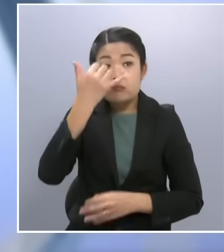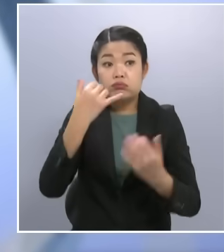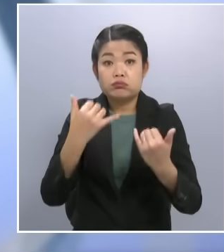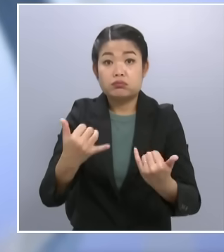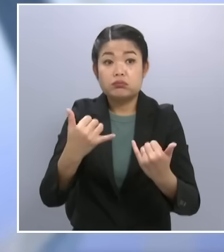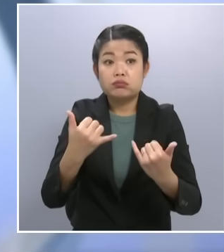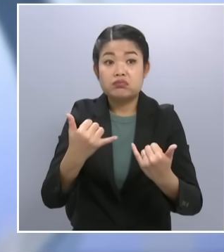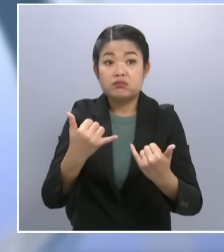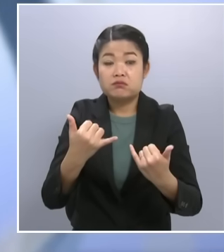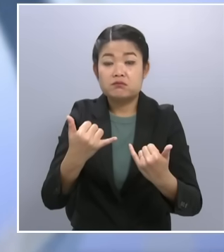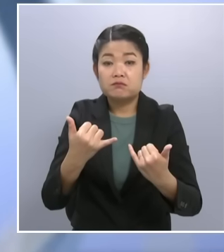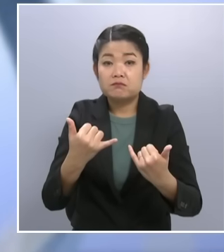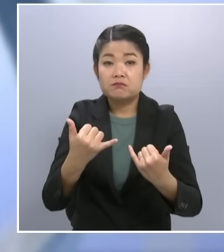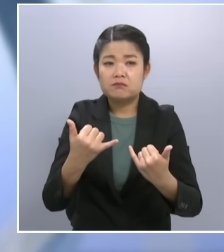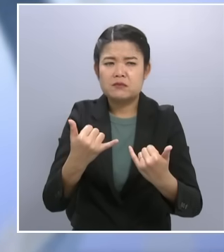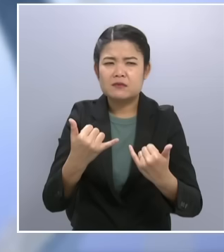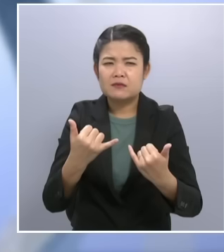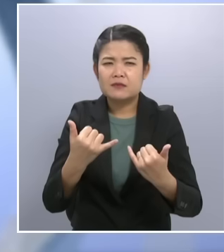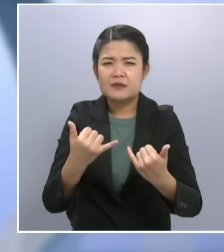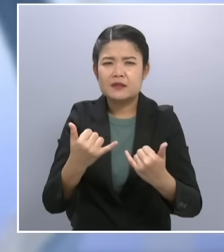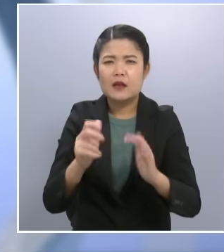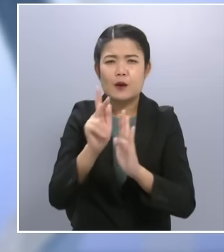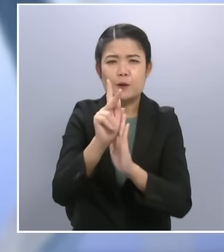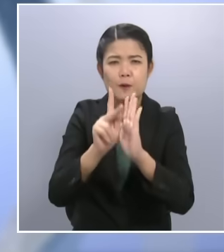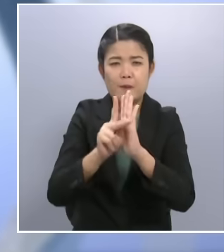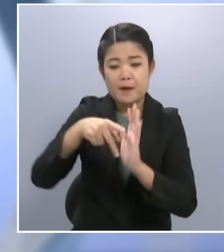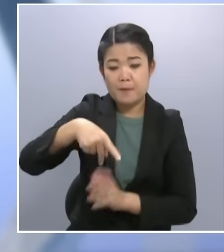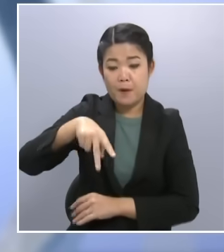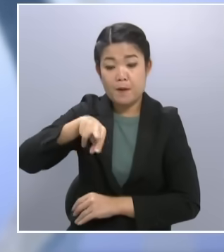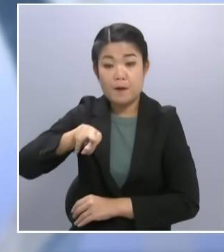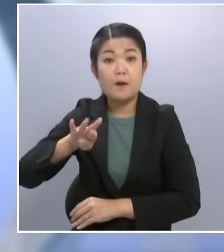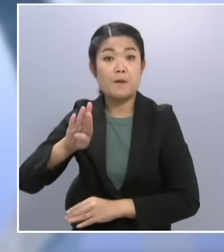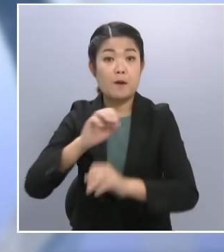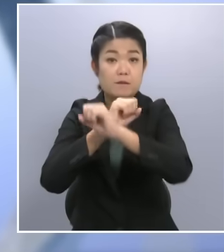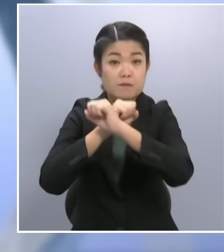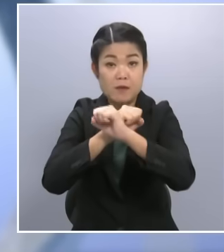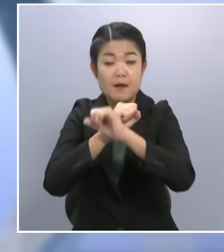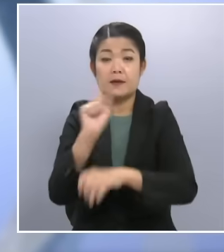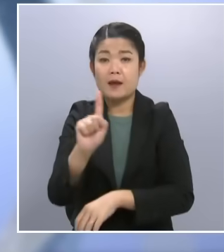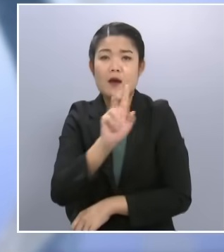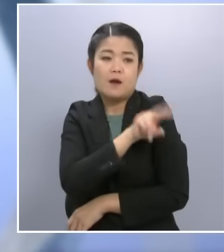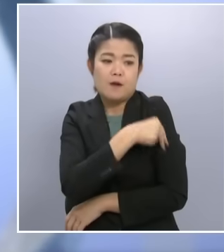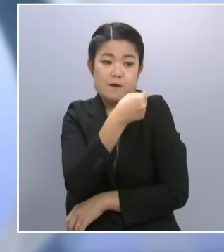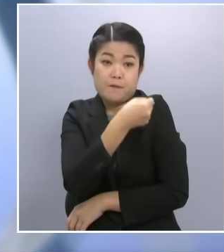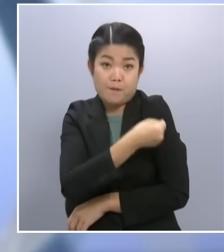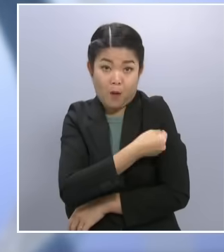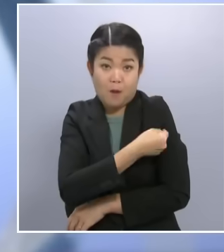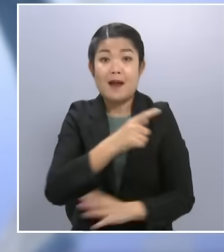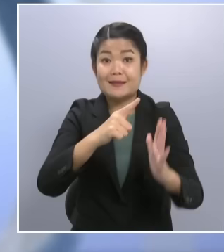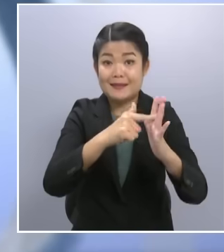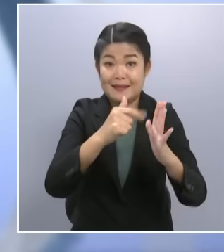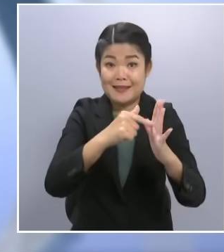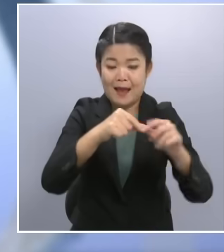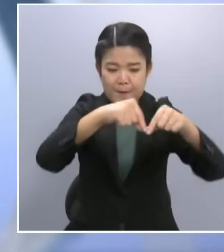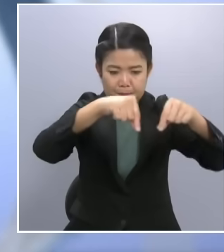เขามีการเอ่อเหมือนกับเป็นพรบเป็นการคุ้มครองหรือว่าหมอเนี่ยเวลาจ่ายยาในซองยาเนี่ยนะฮะ